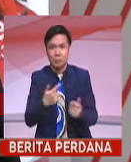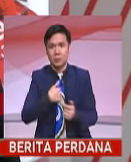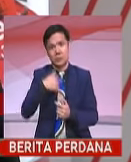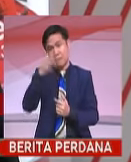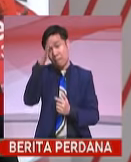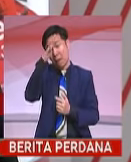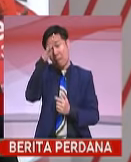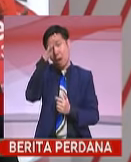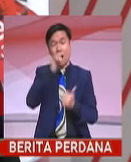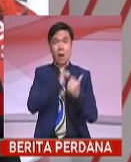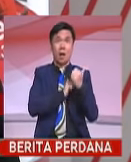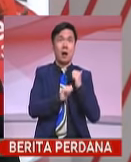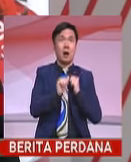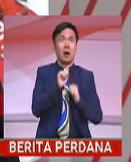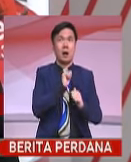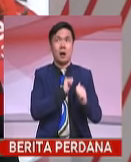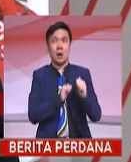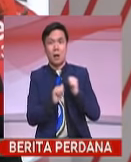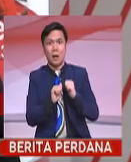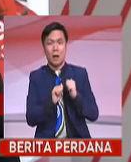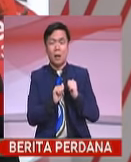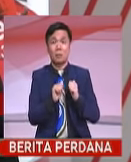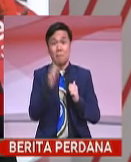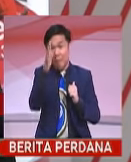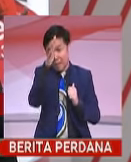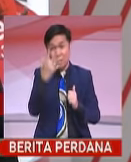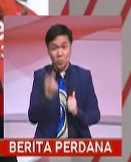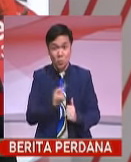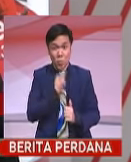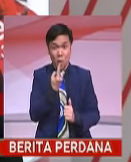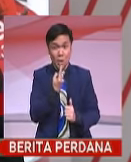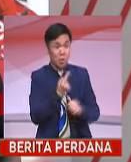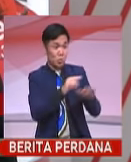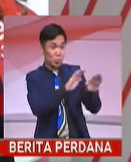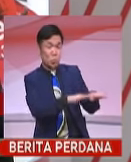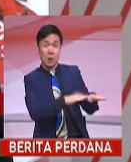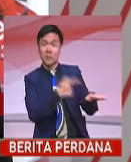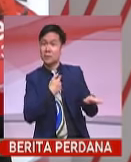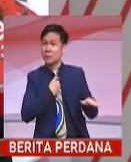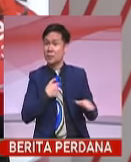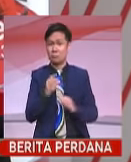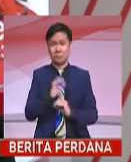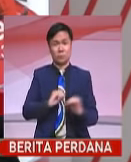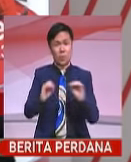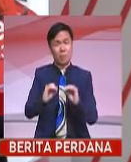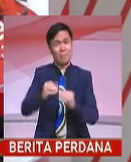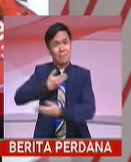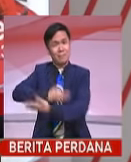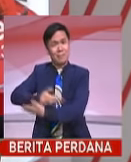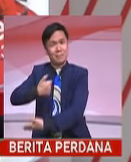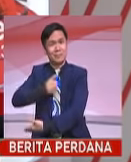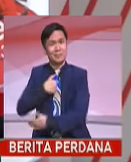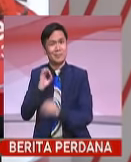nak carry watak seorang bapa tunggal yang ada dua orang anak ni sebab Izu sendiri tak pernah ada pengalaman. Jadi